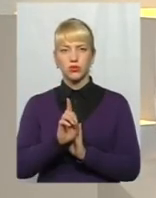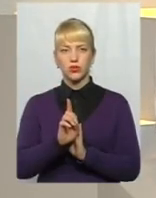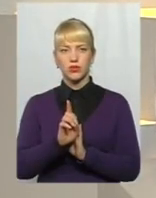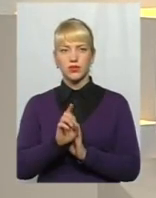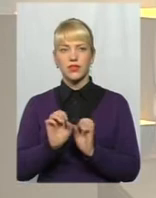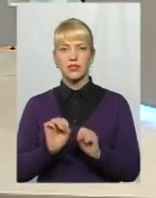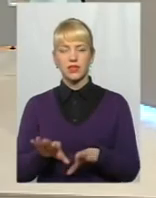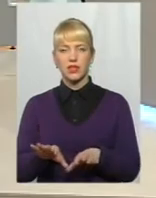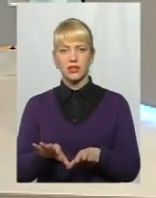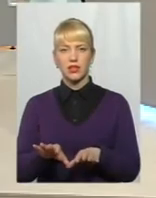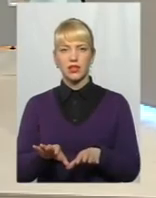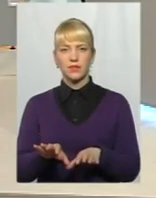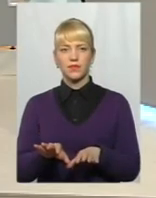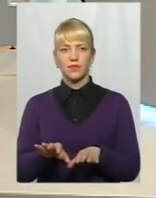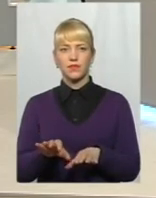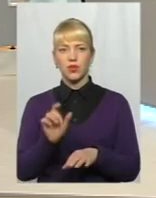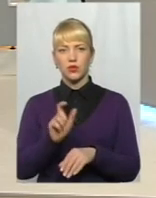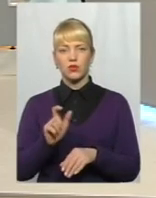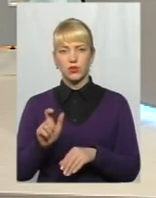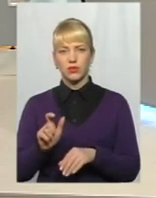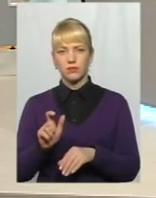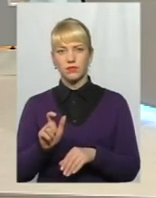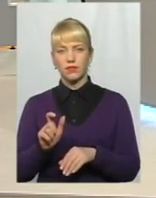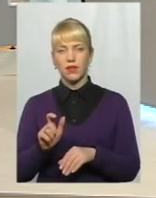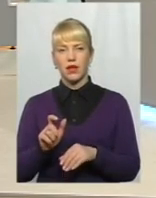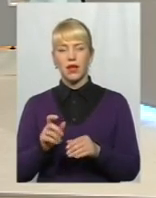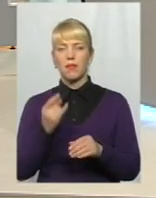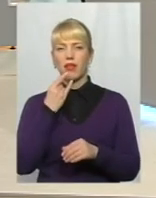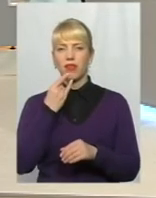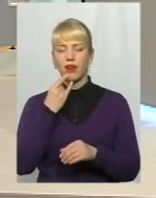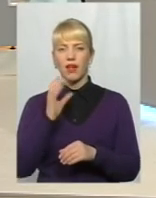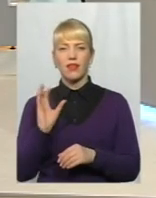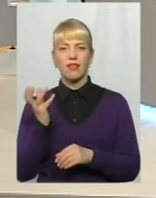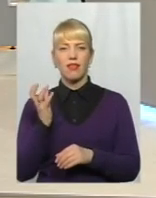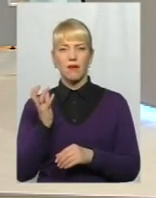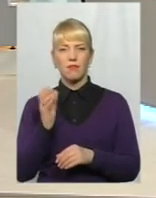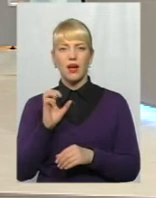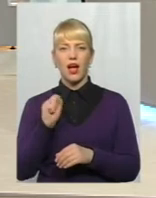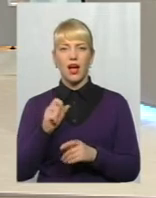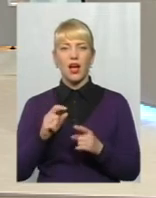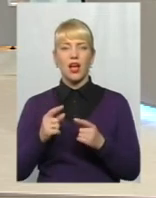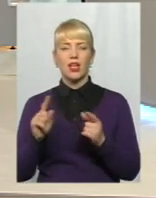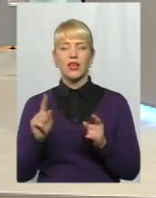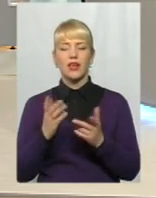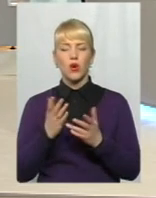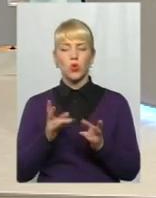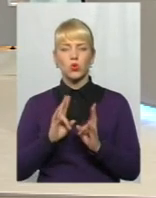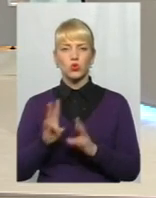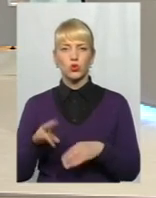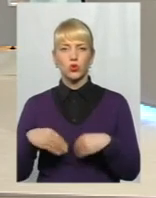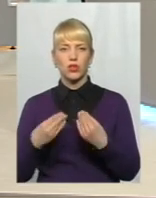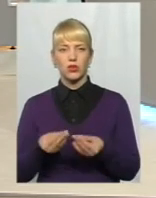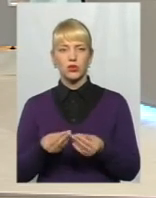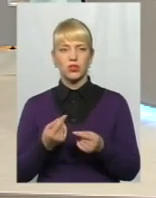здати звичайним людям, так, мешканцям нашого міста, батарейки, люмінесцентні лампи. А давайте поговоримо про те, яку шкоду вони все ж таки реально